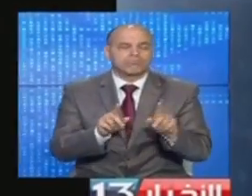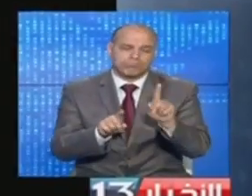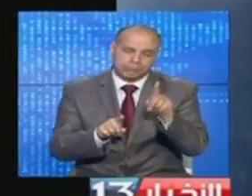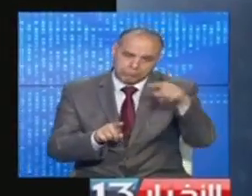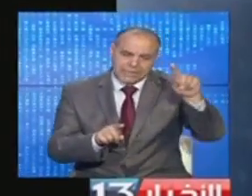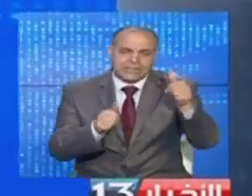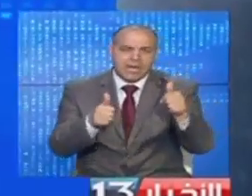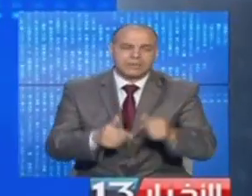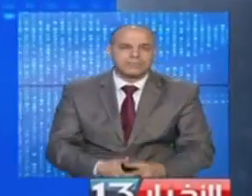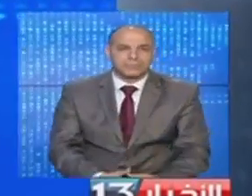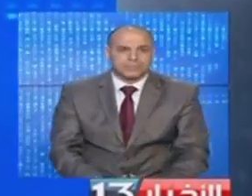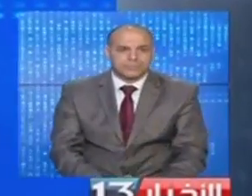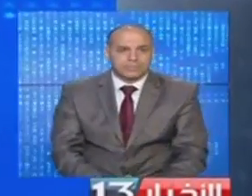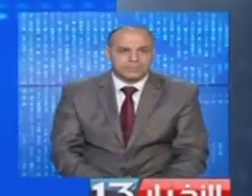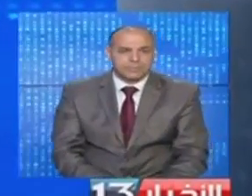الصحيح.